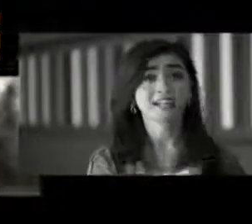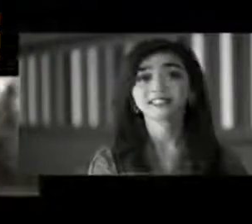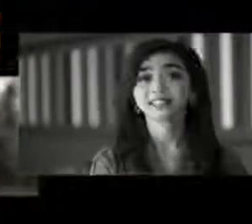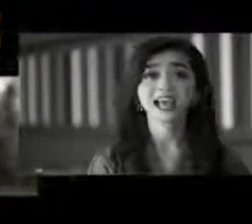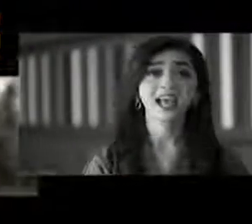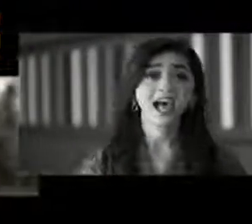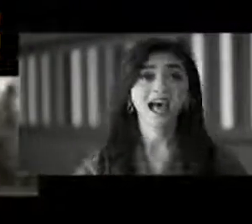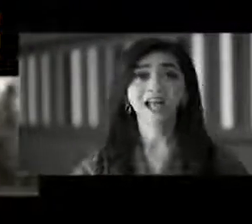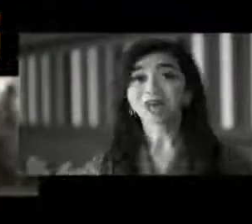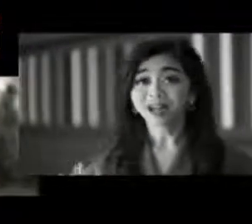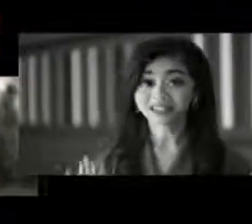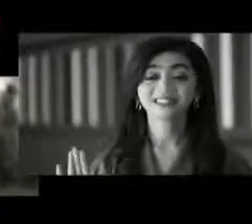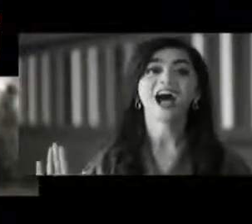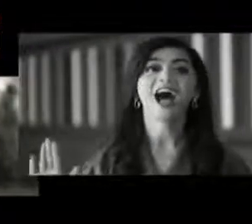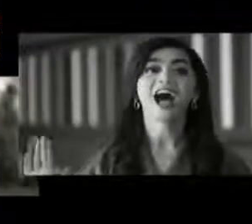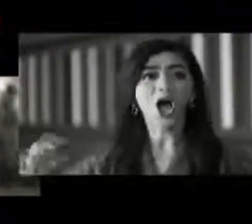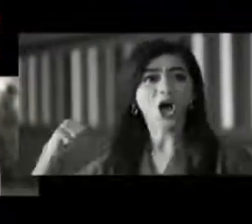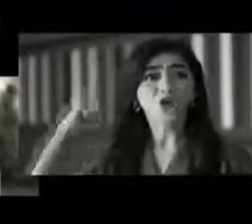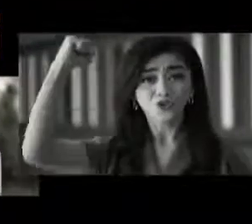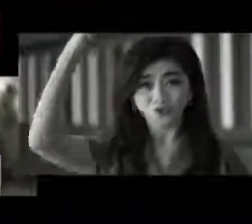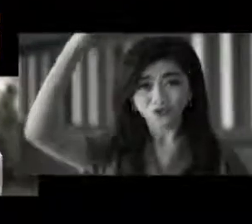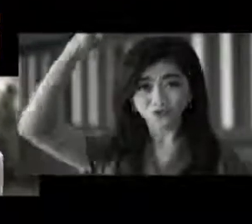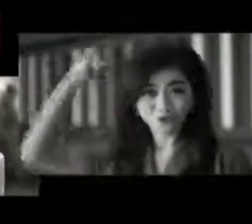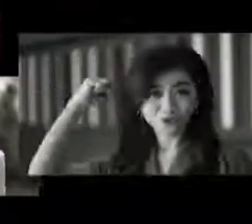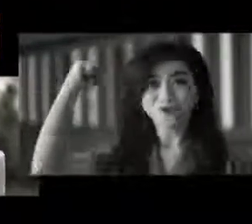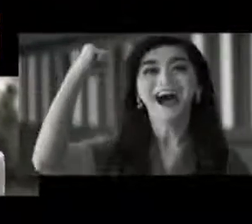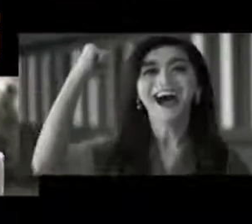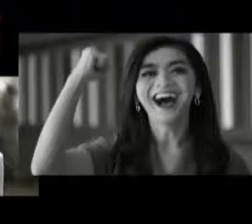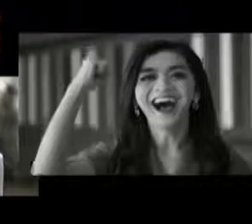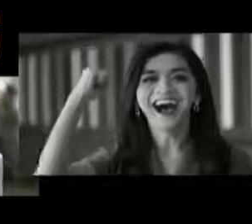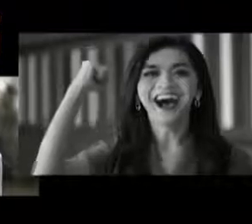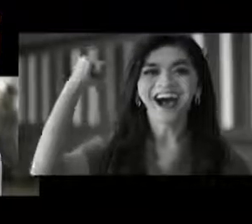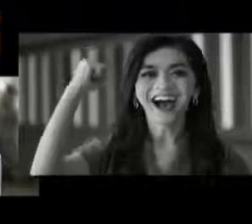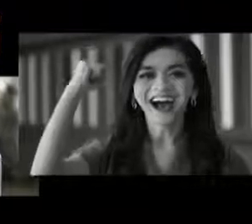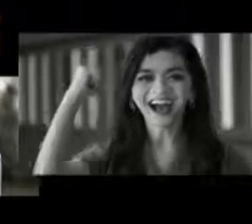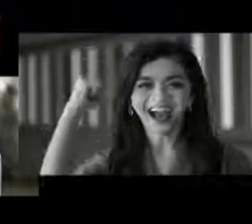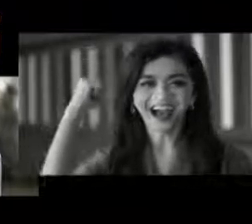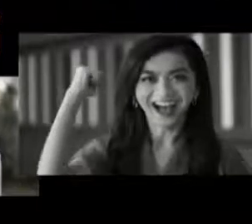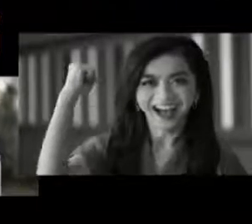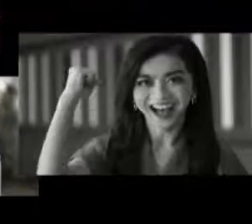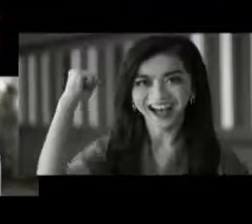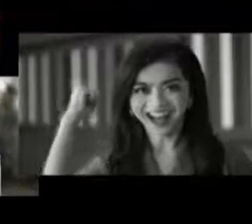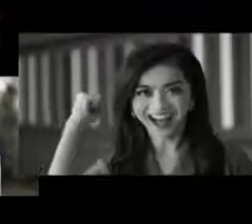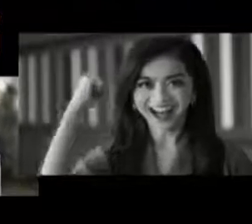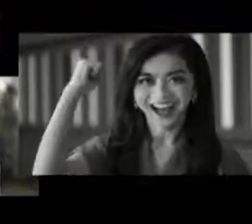Hai berbadan sehat saat ku buat kau